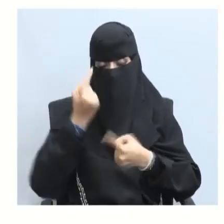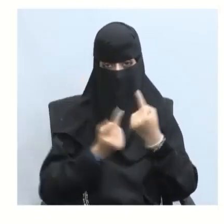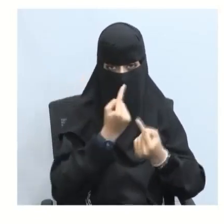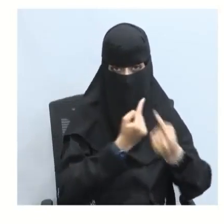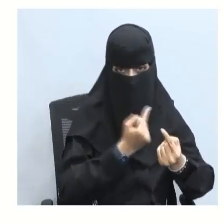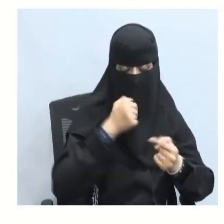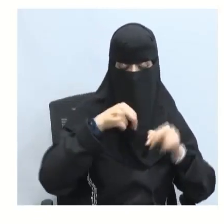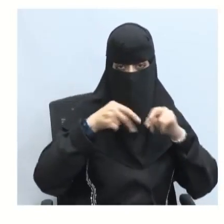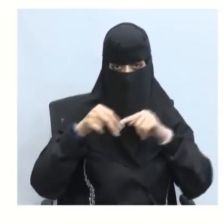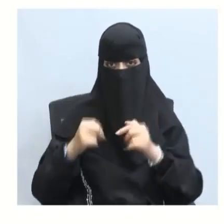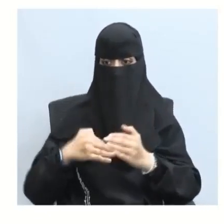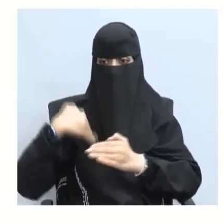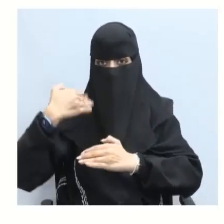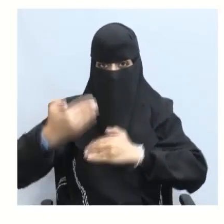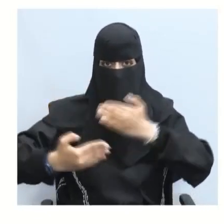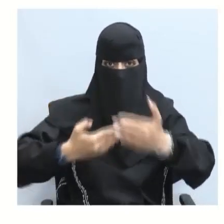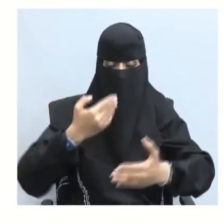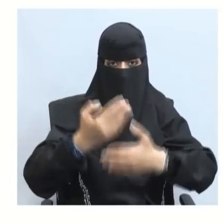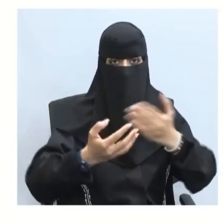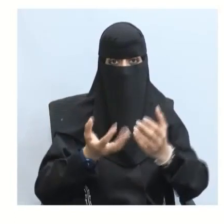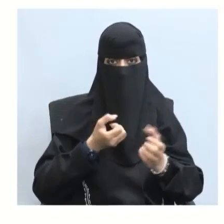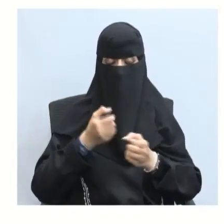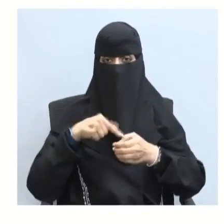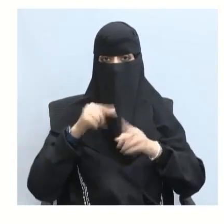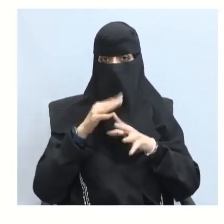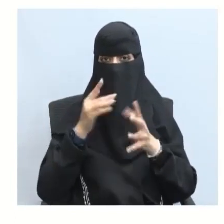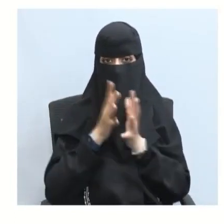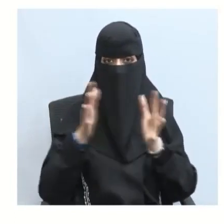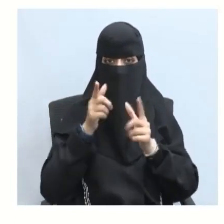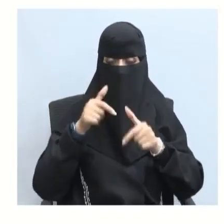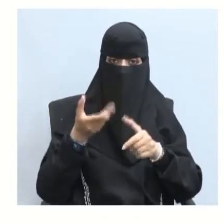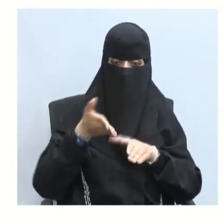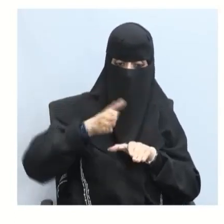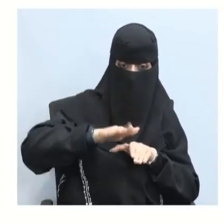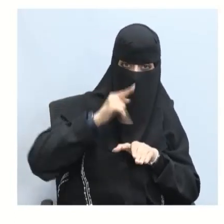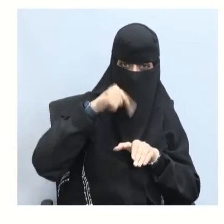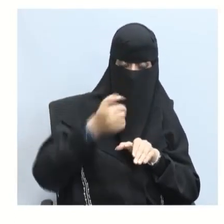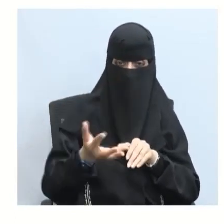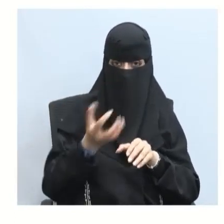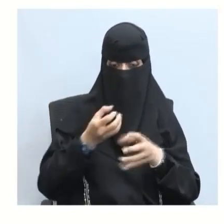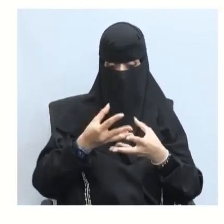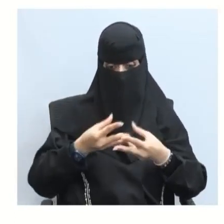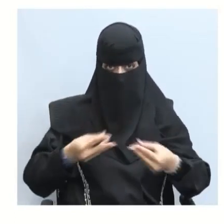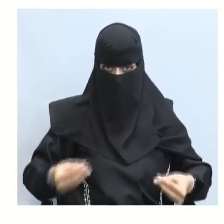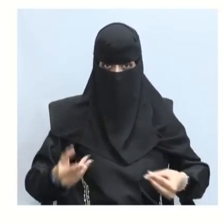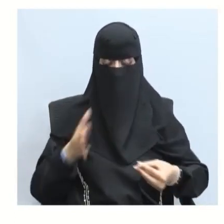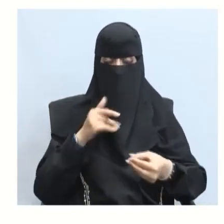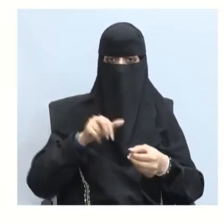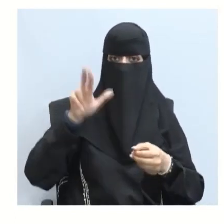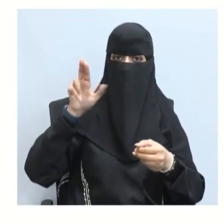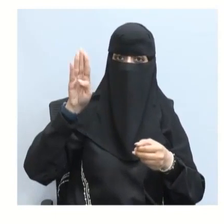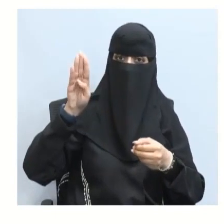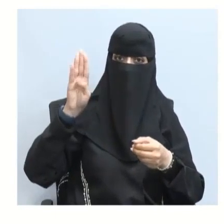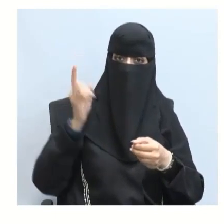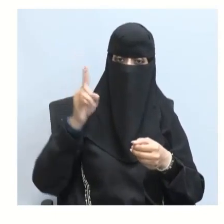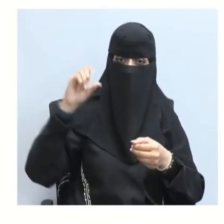قدرا هائلا ومتنوعا من مركبات الكربون بعد وفاتها وحصولها على ضغط قوي وحراره عاليه